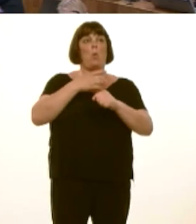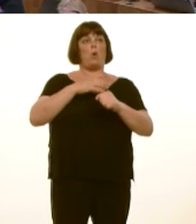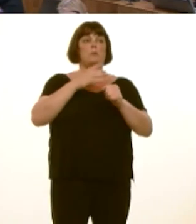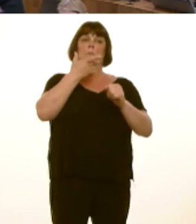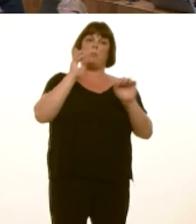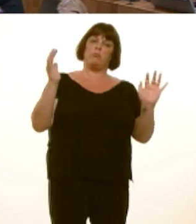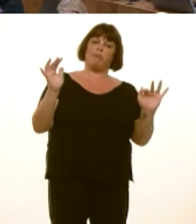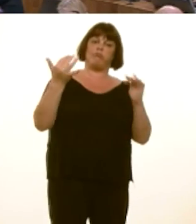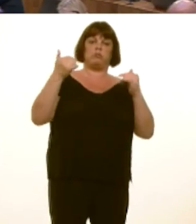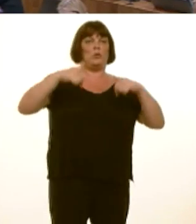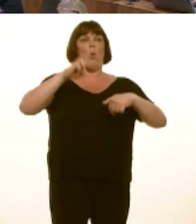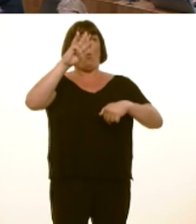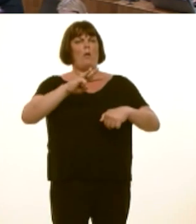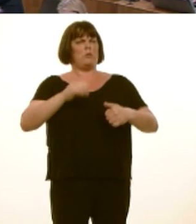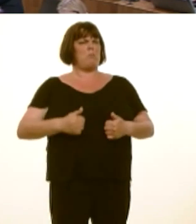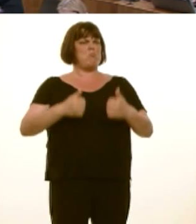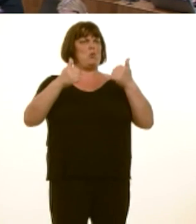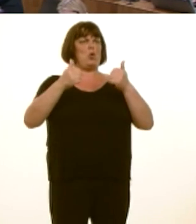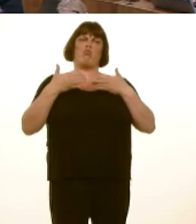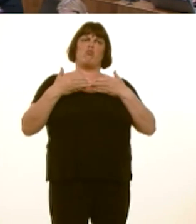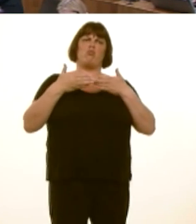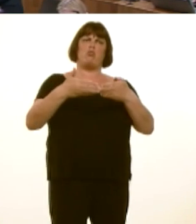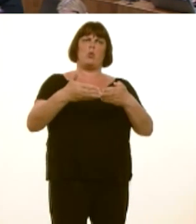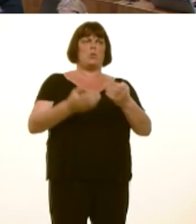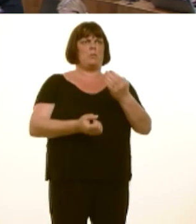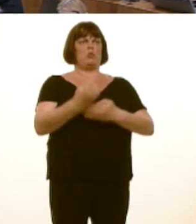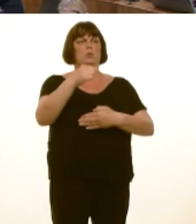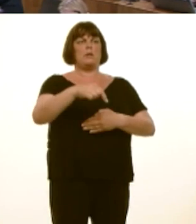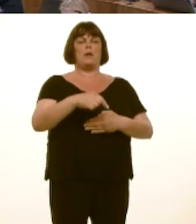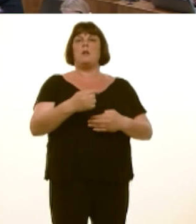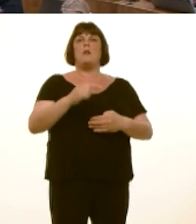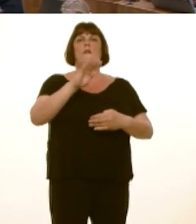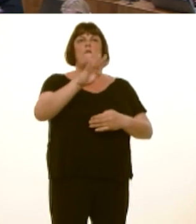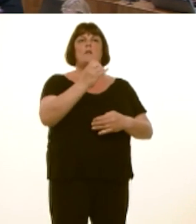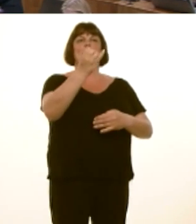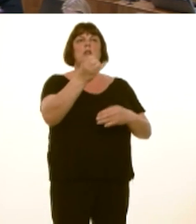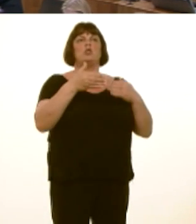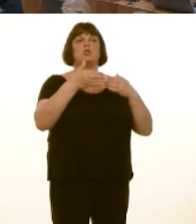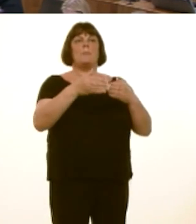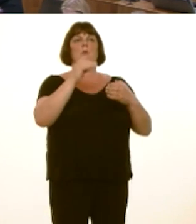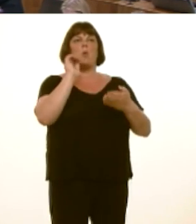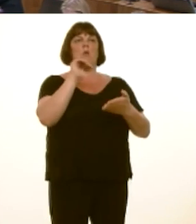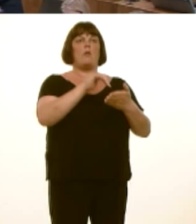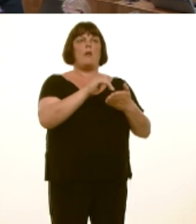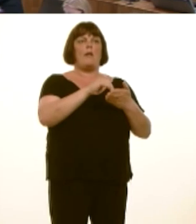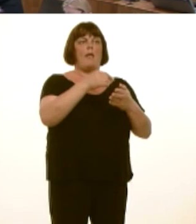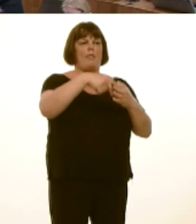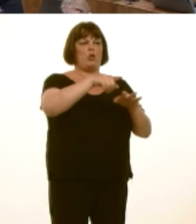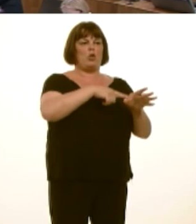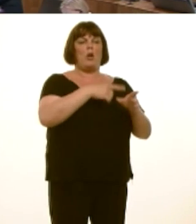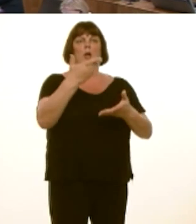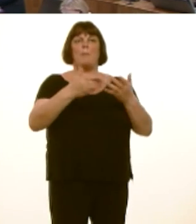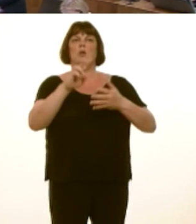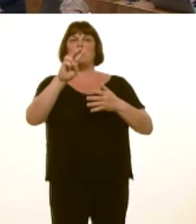Yn 2015, bydd 46 o longau yn ymweld â Chymru o'i gymharu a 23 o longau yn 2014,